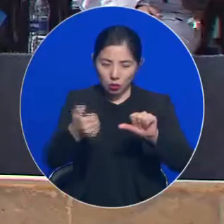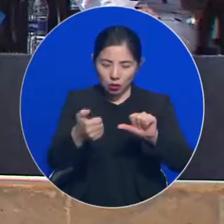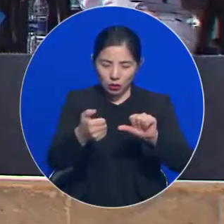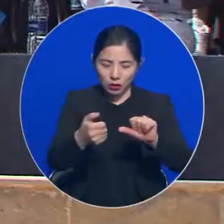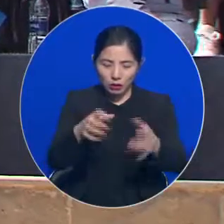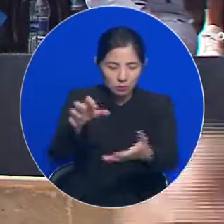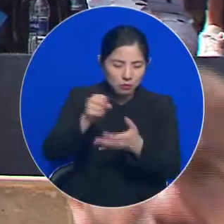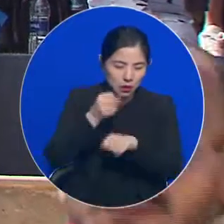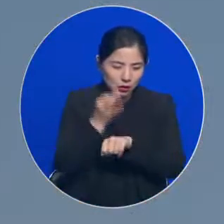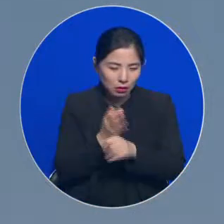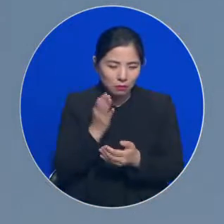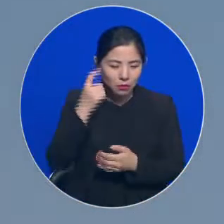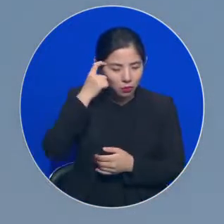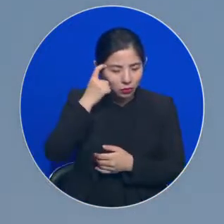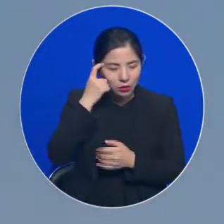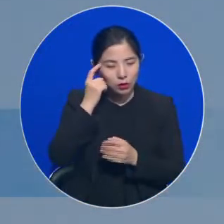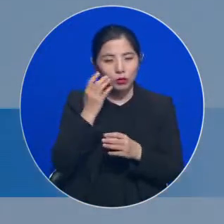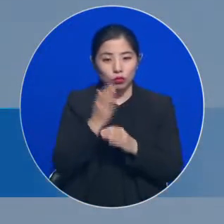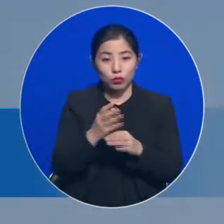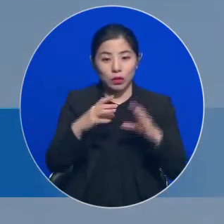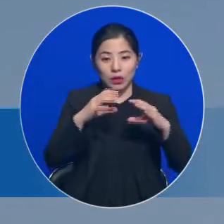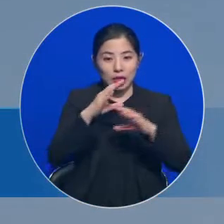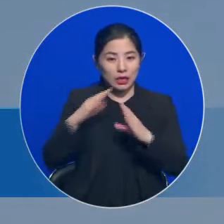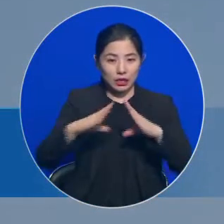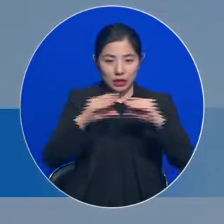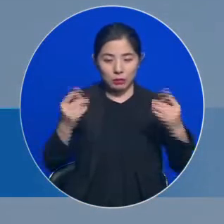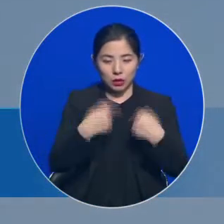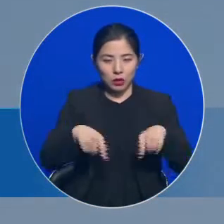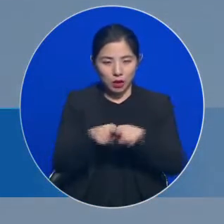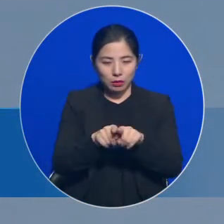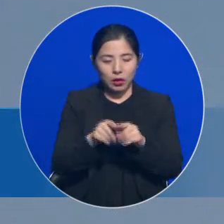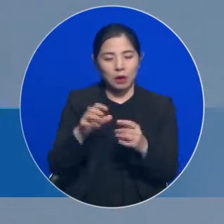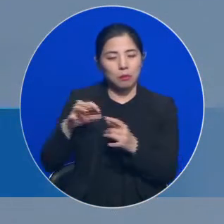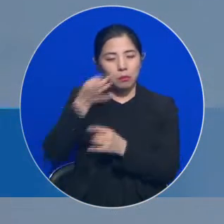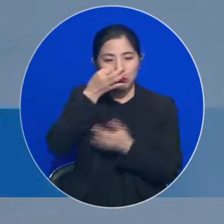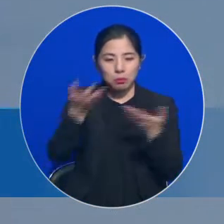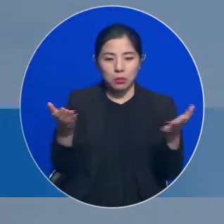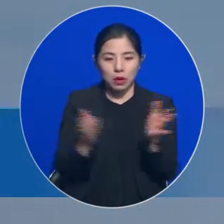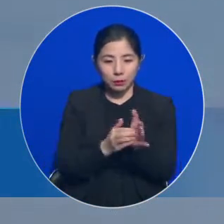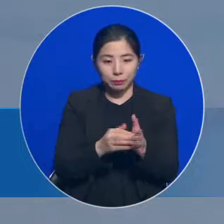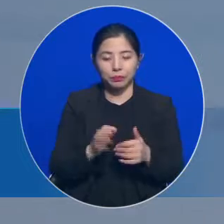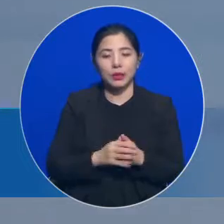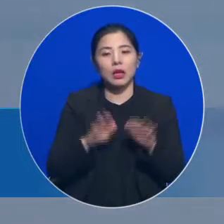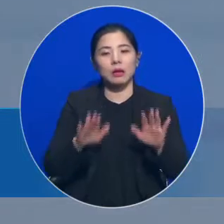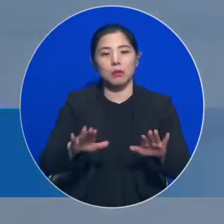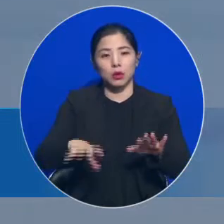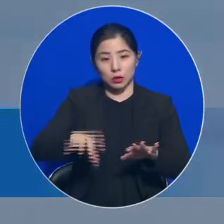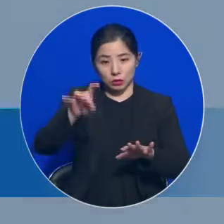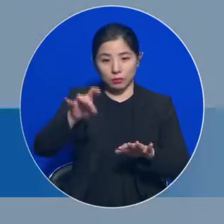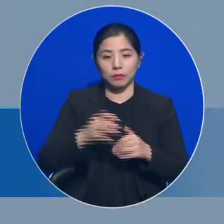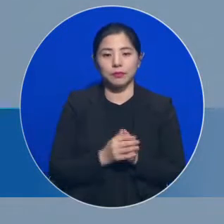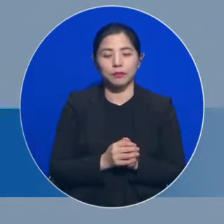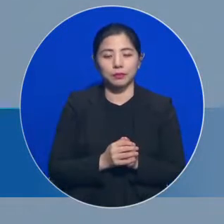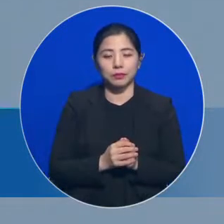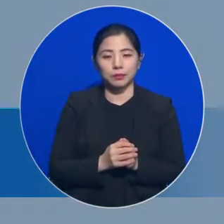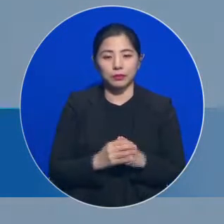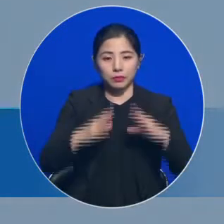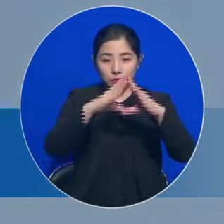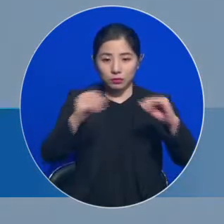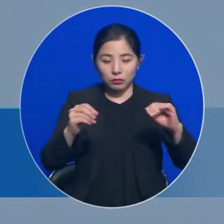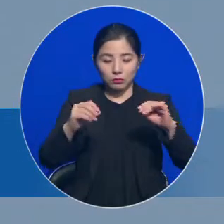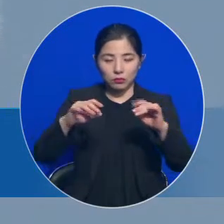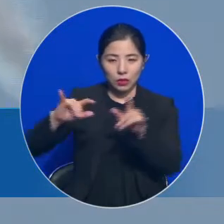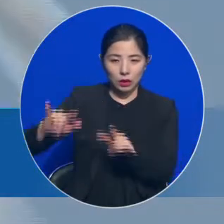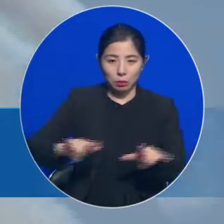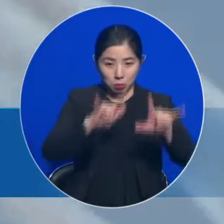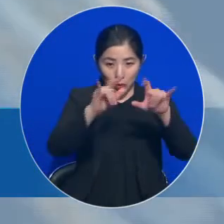공동으로 기획했습니다. 외국 특수비행팀이 피라미드 상공에서 에어쇼를 한 건 이번이 처음입니다. 피라미드